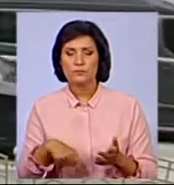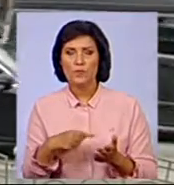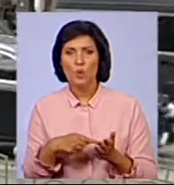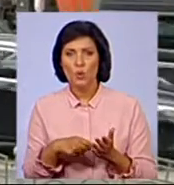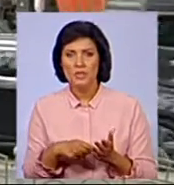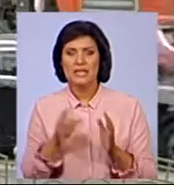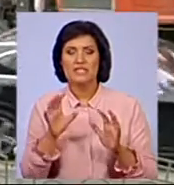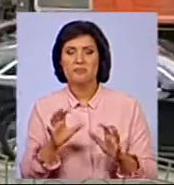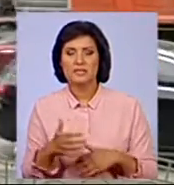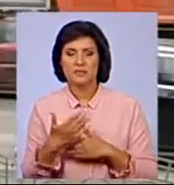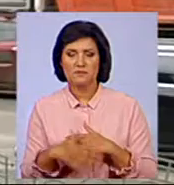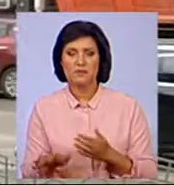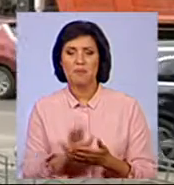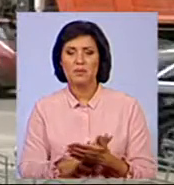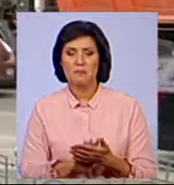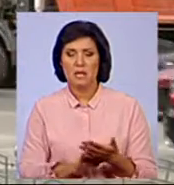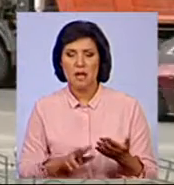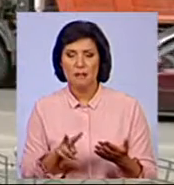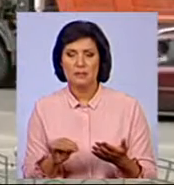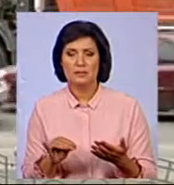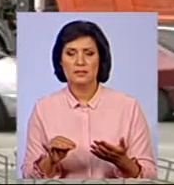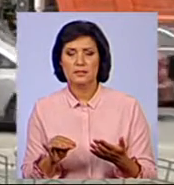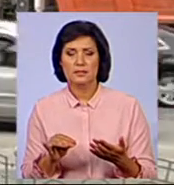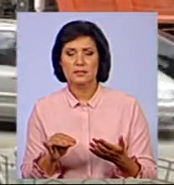комунальники, в принципі, вже прибрали